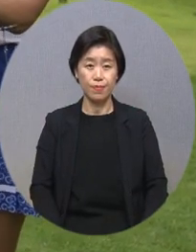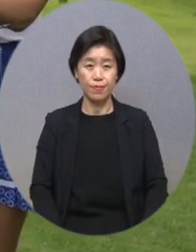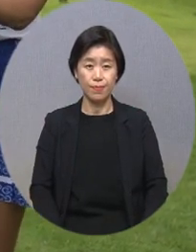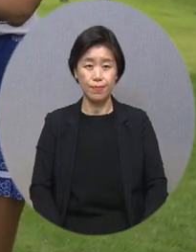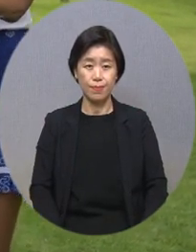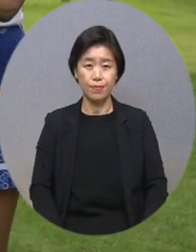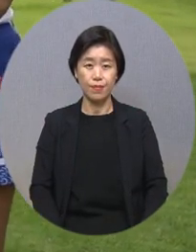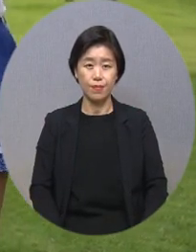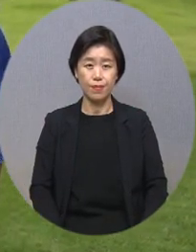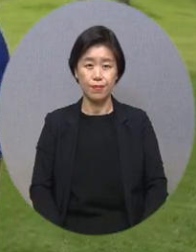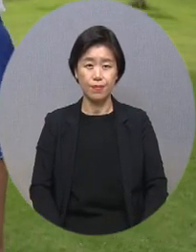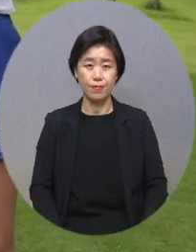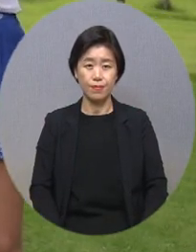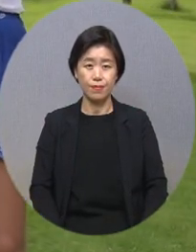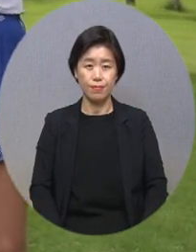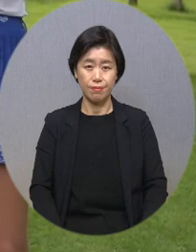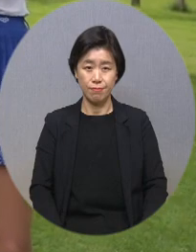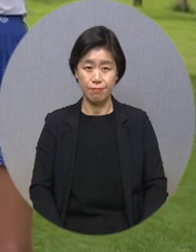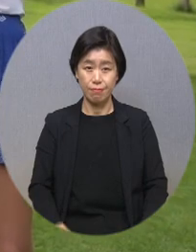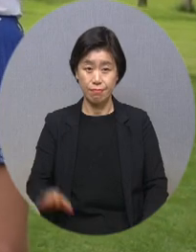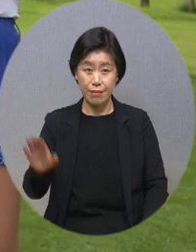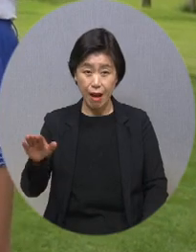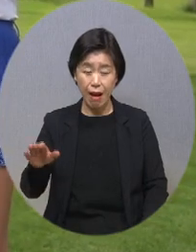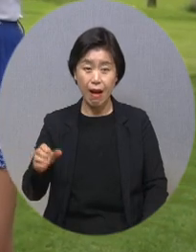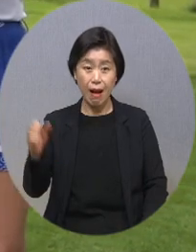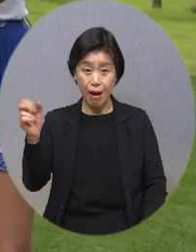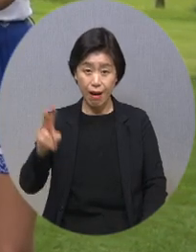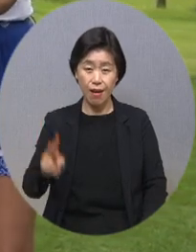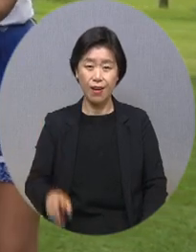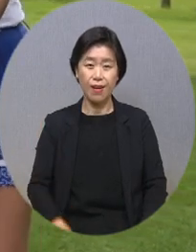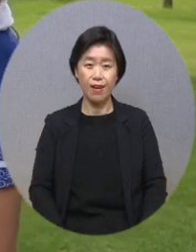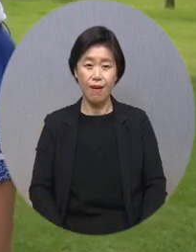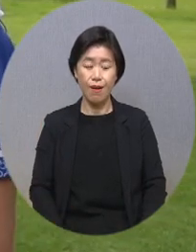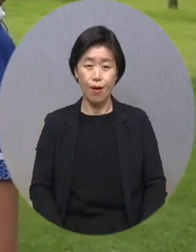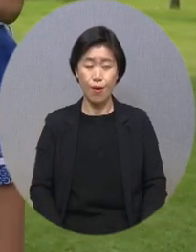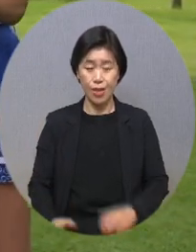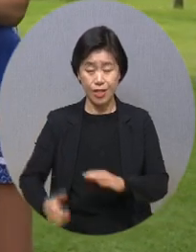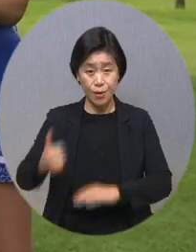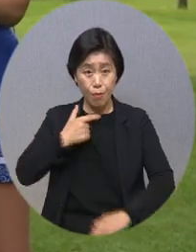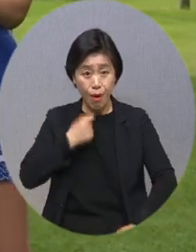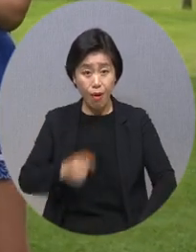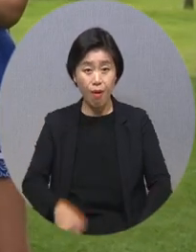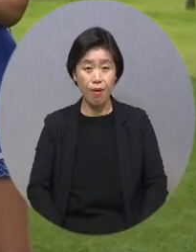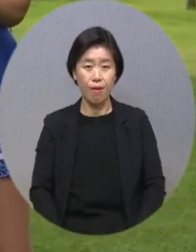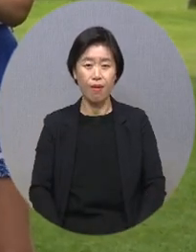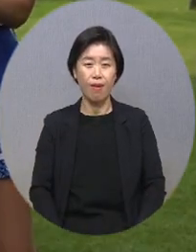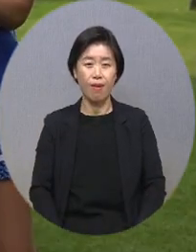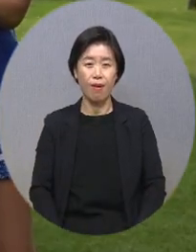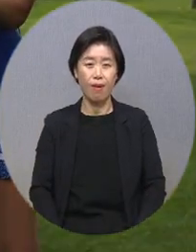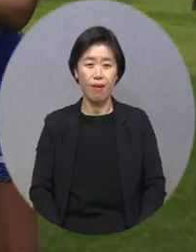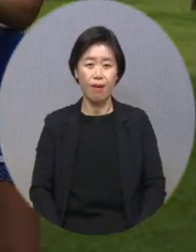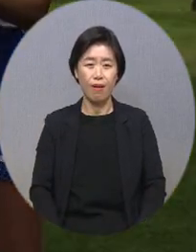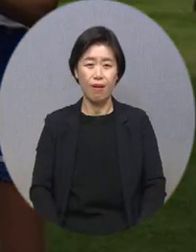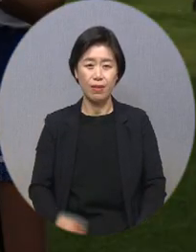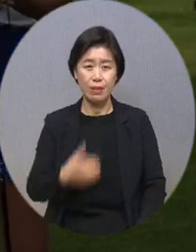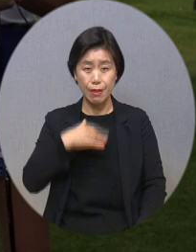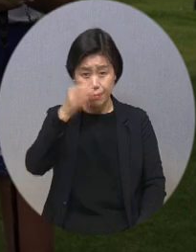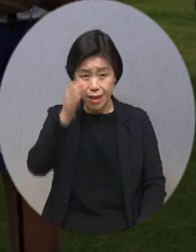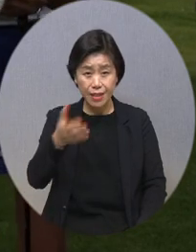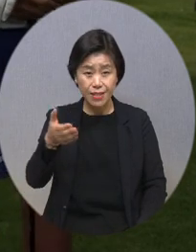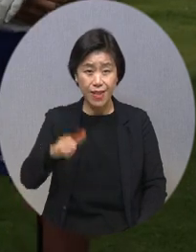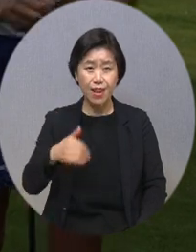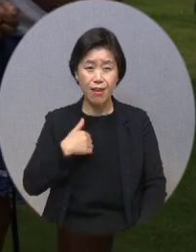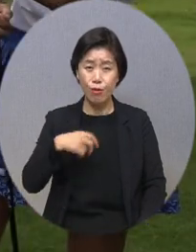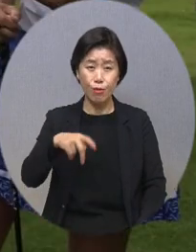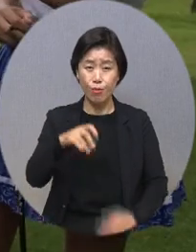은지. 와, 언니 그렇게 만나는데 갑자기 아니 은지야 내가 진짜 미안한데 우드 몇 미터 나가지 우드? 아 우드